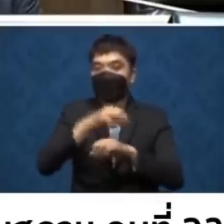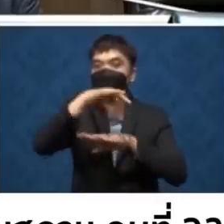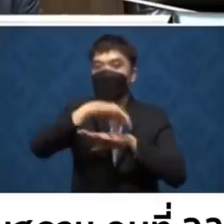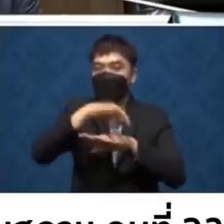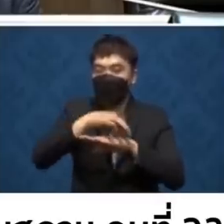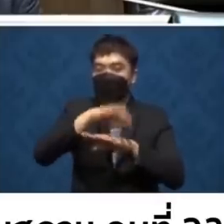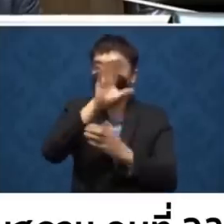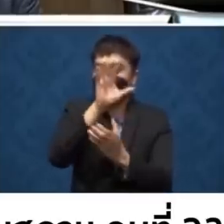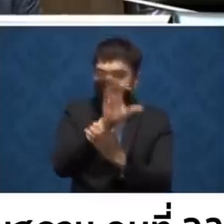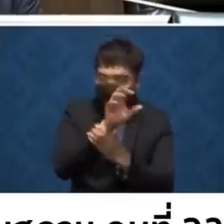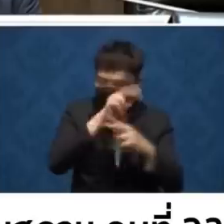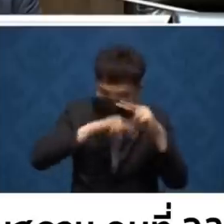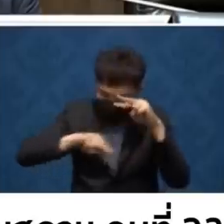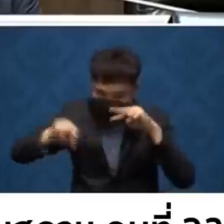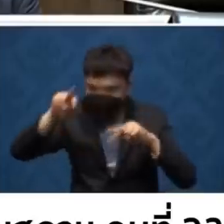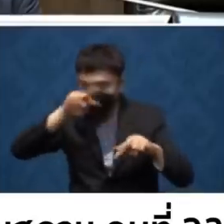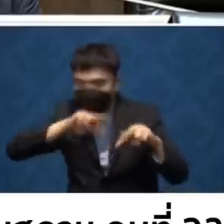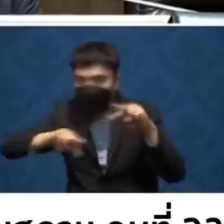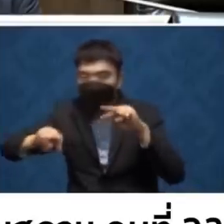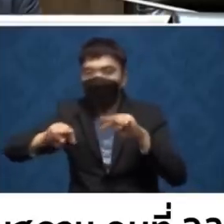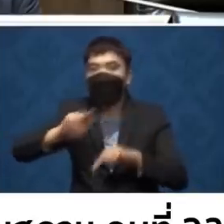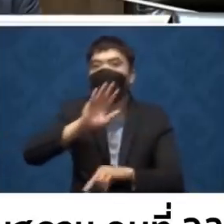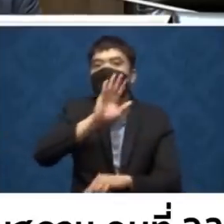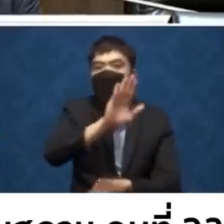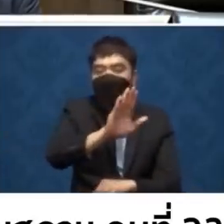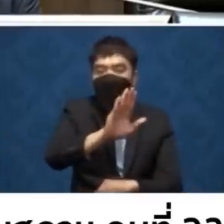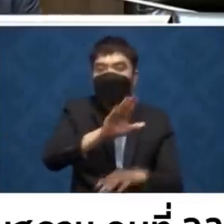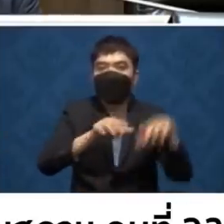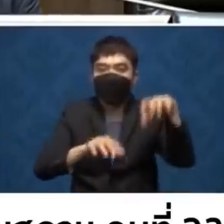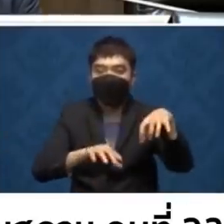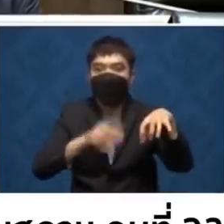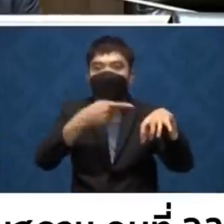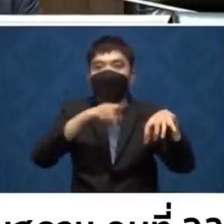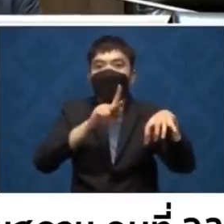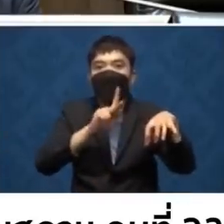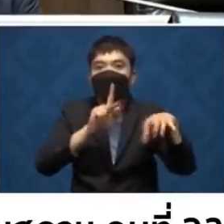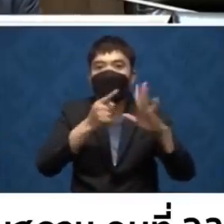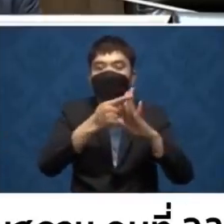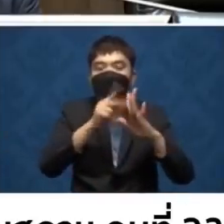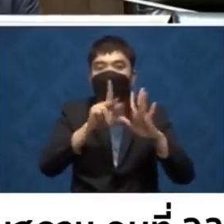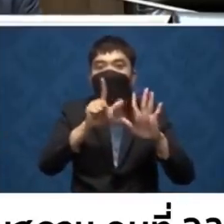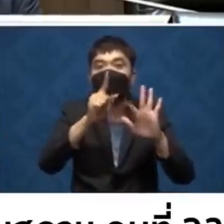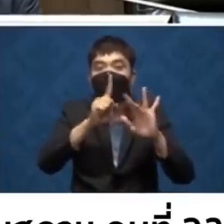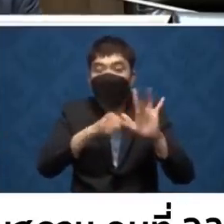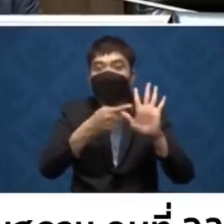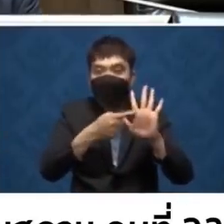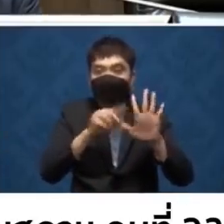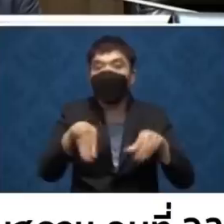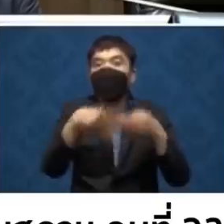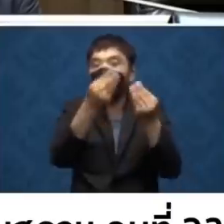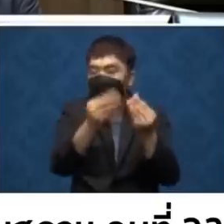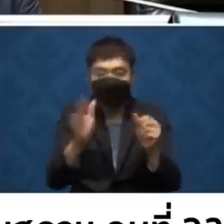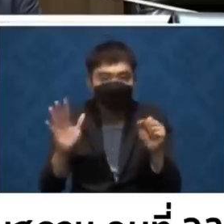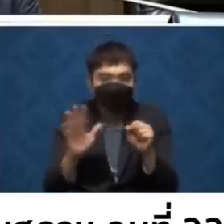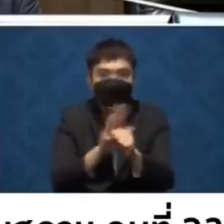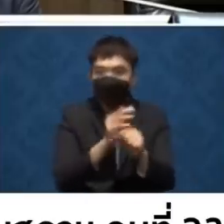นะคะเป็นผู้รับเลือกได้เลยซึ่งอาจารย์วันนอเนี่ยก็เป็นประธานสภาผู้แทนราษฎรคนที่27แล้วก็เป็นประธานรัฐสภาคน